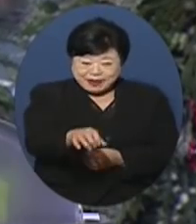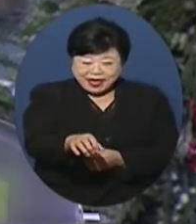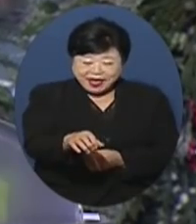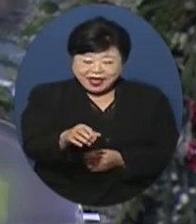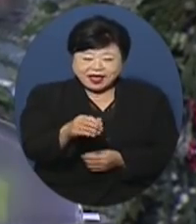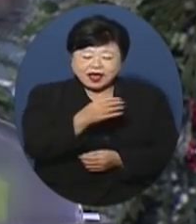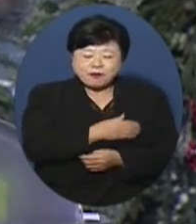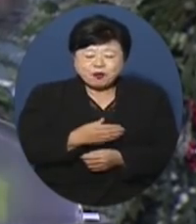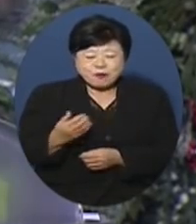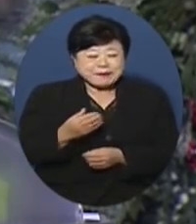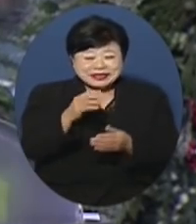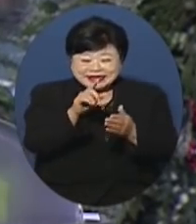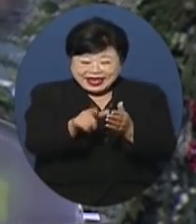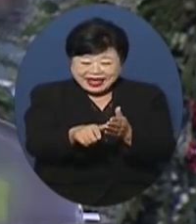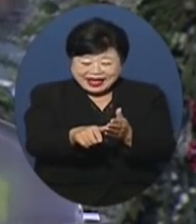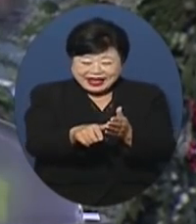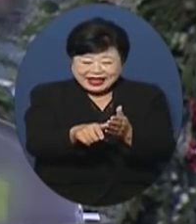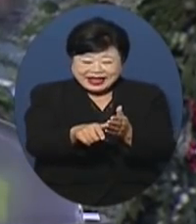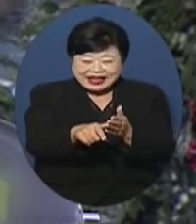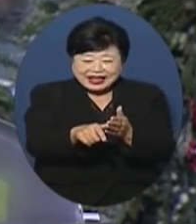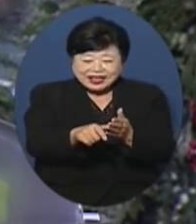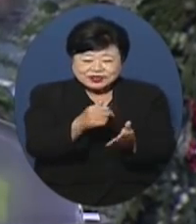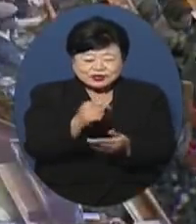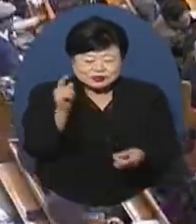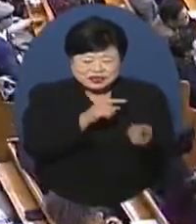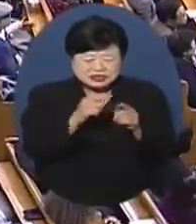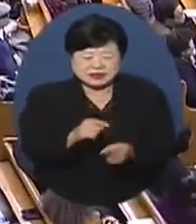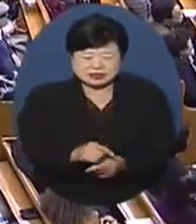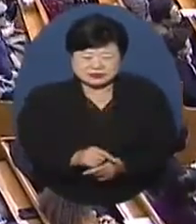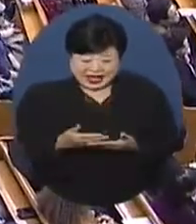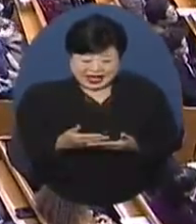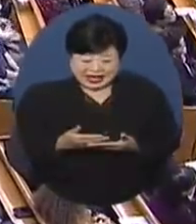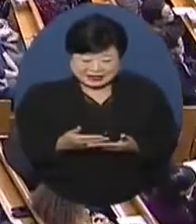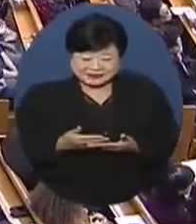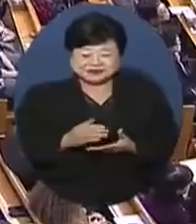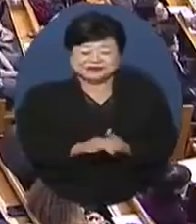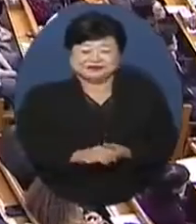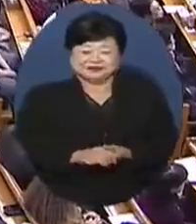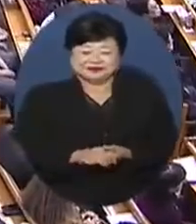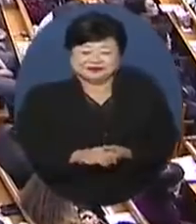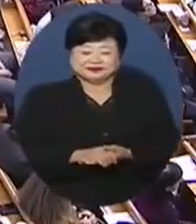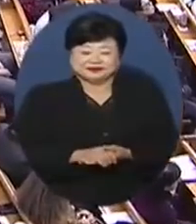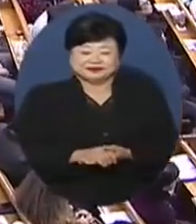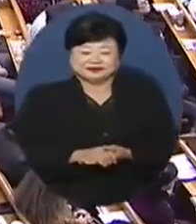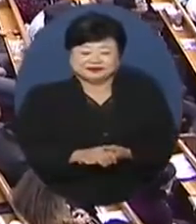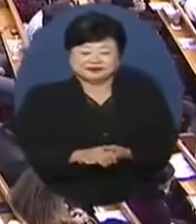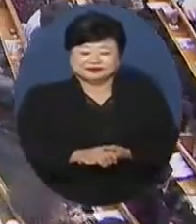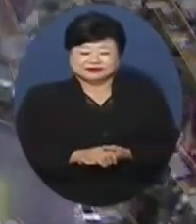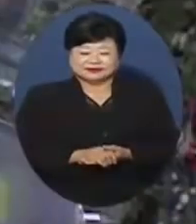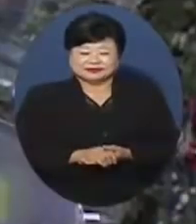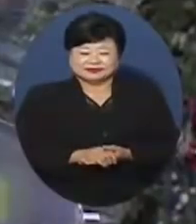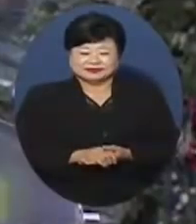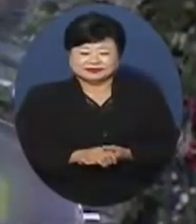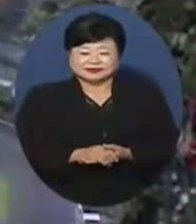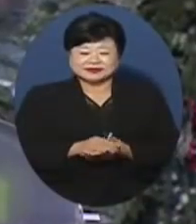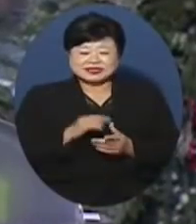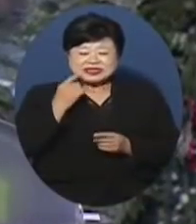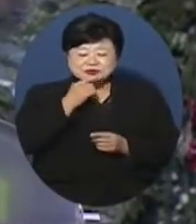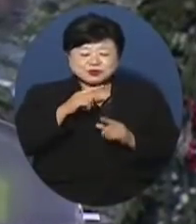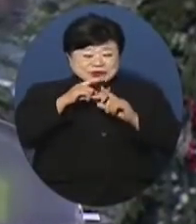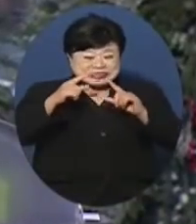몸이 아플 때에는 그가 채찍에 맞음으로 너는 나았나니 라고 입으로